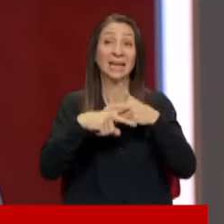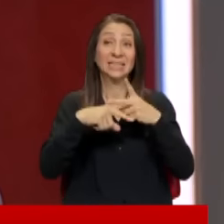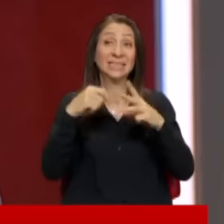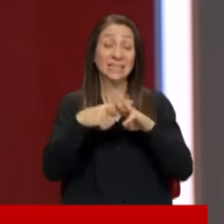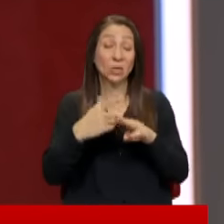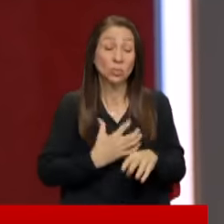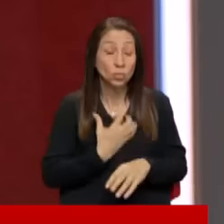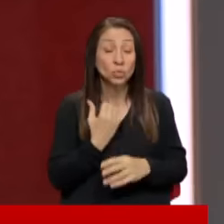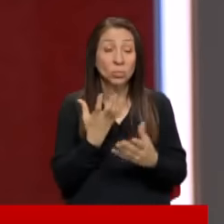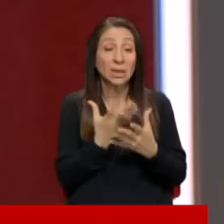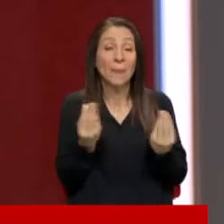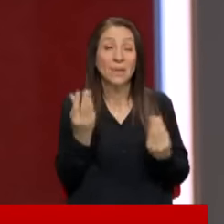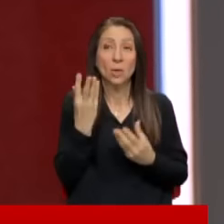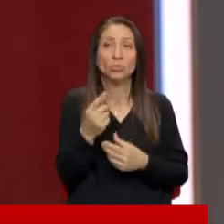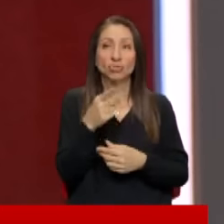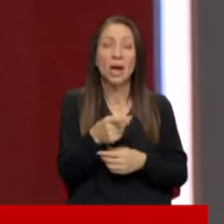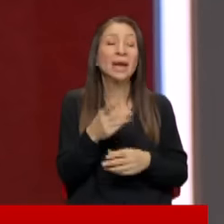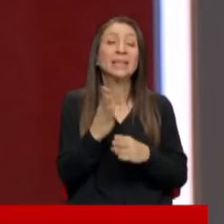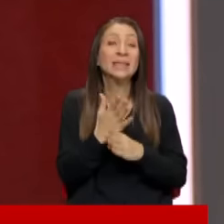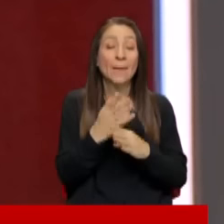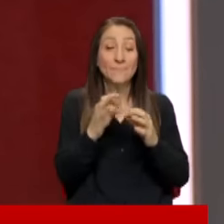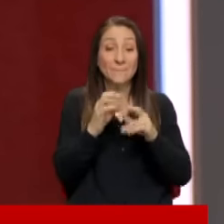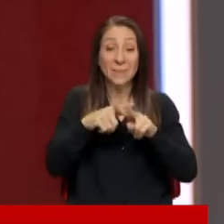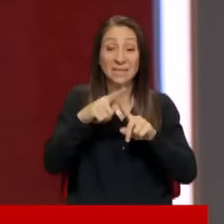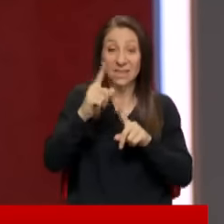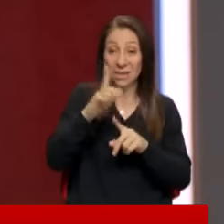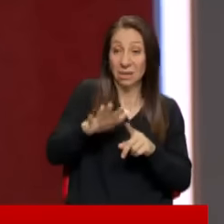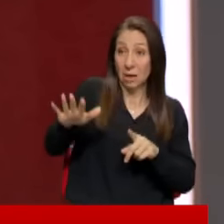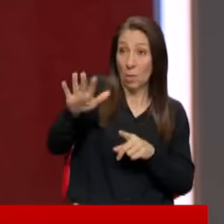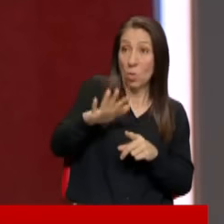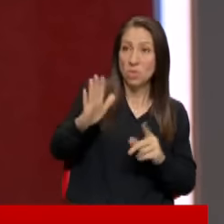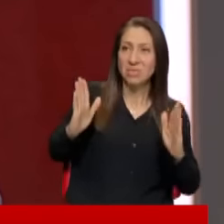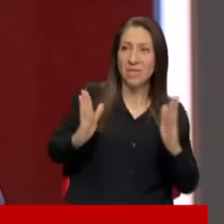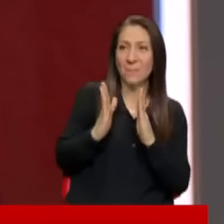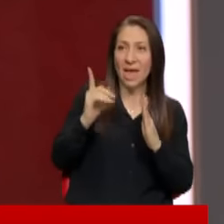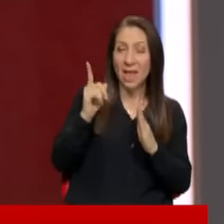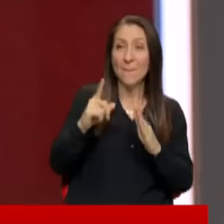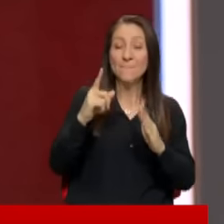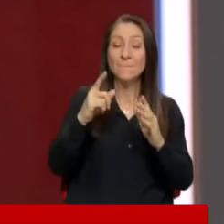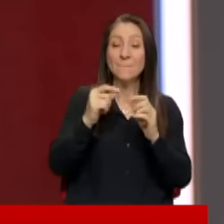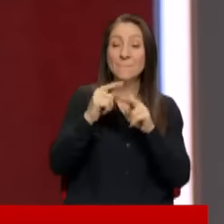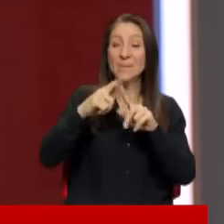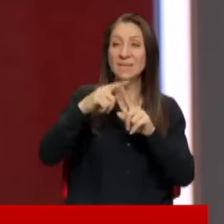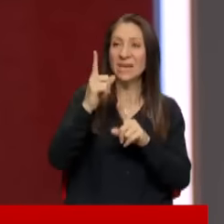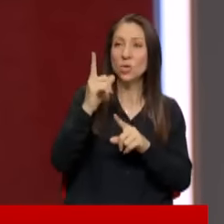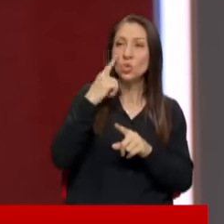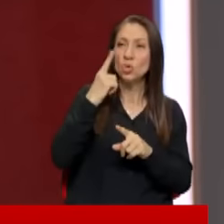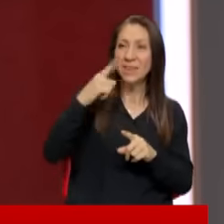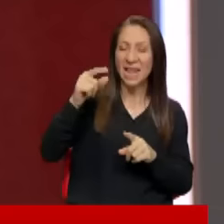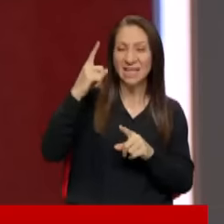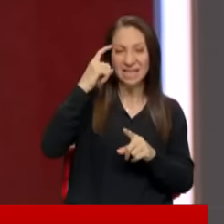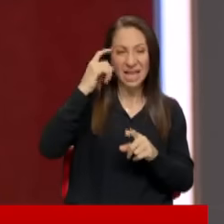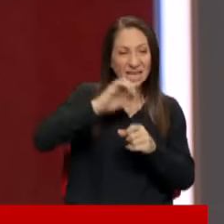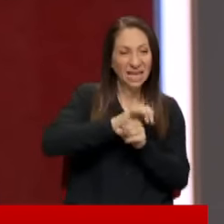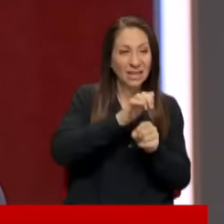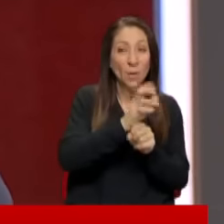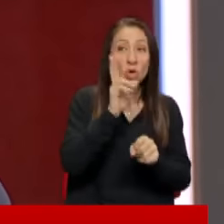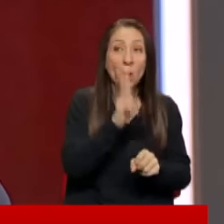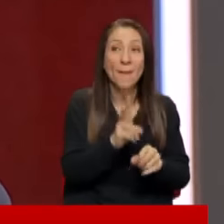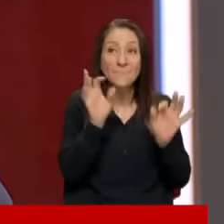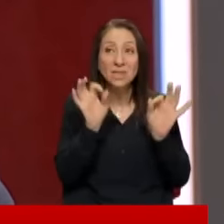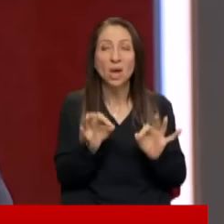Gazze'liler kaybeden tarafta olacak. Çünkü Batı kamuoyunun gösterdiği tepkiyle Batı hükümetleri o İsrail'in yaptığı katliamları görmeye